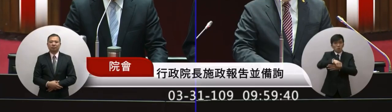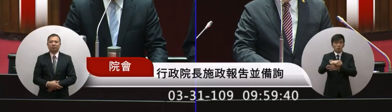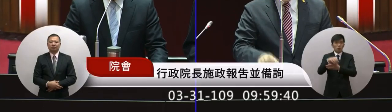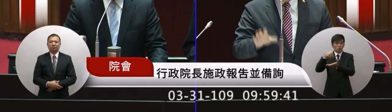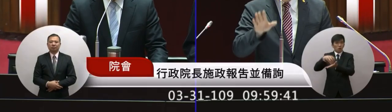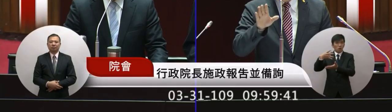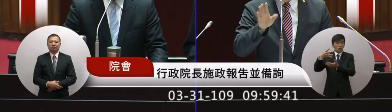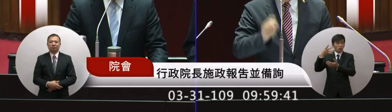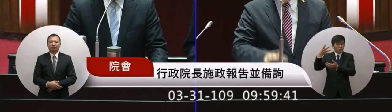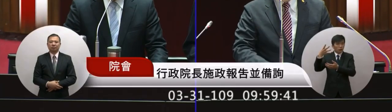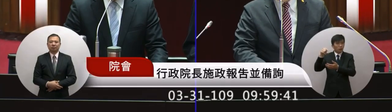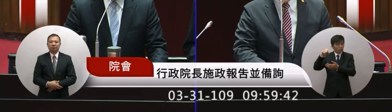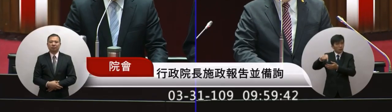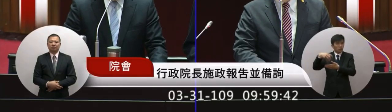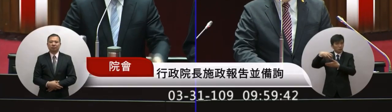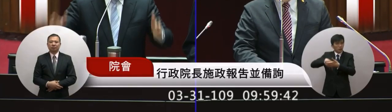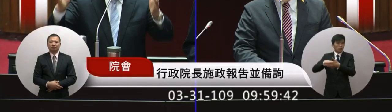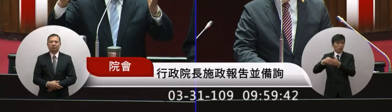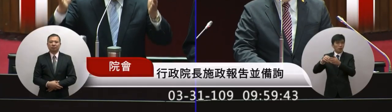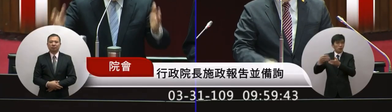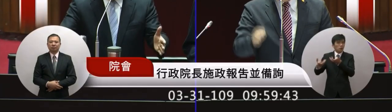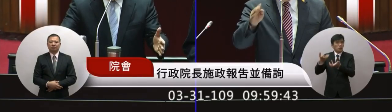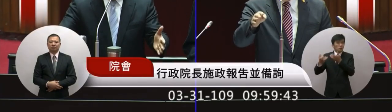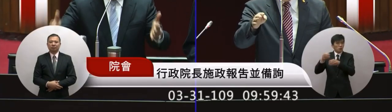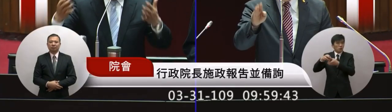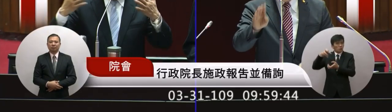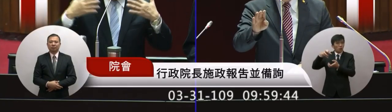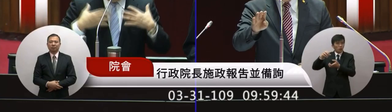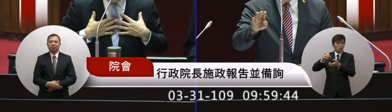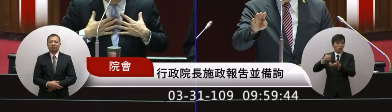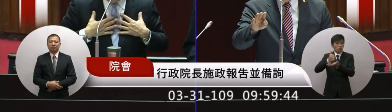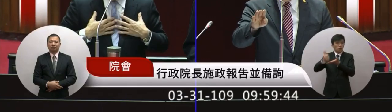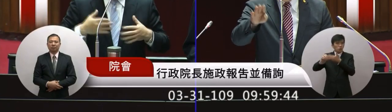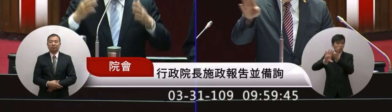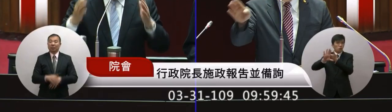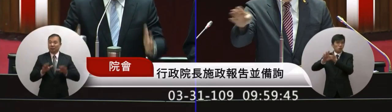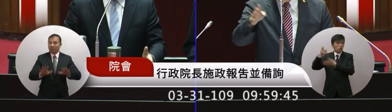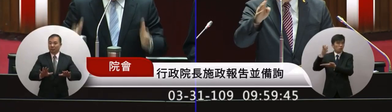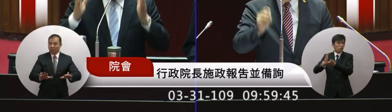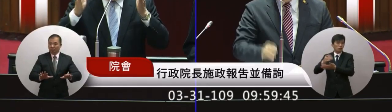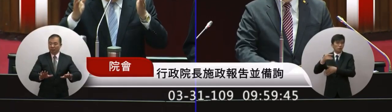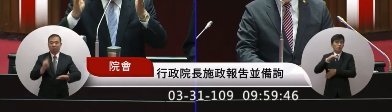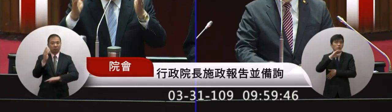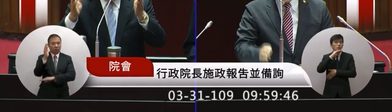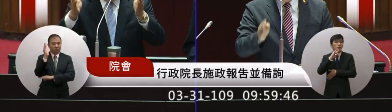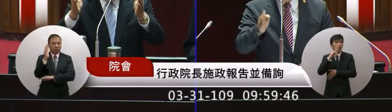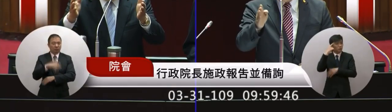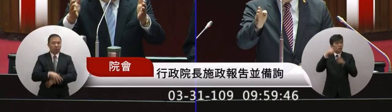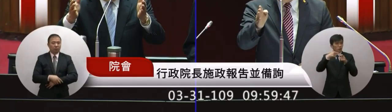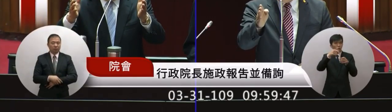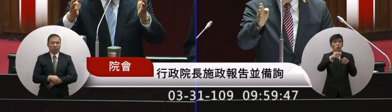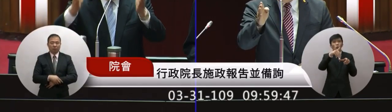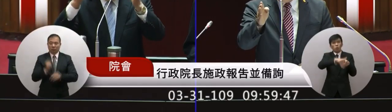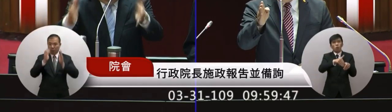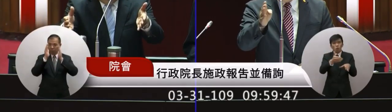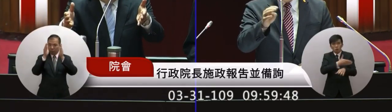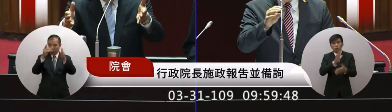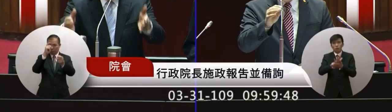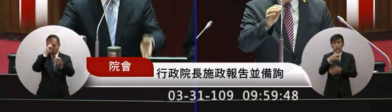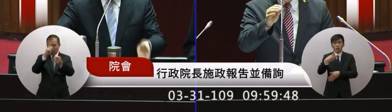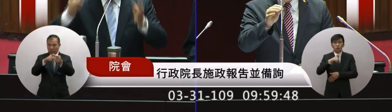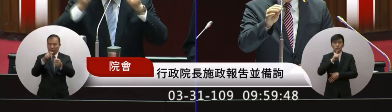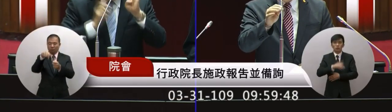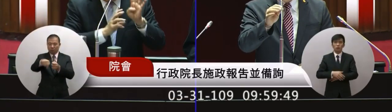先运送到国外，在明年公投之前。 目前 可以还是不可以？因为我还有其他问题要跟院长跟。 家园